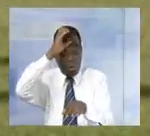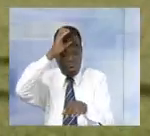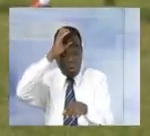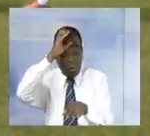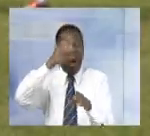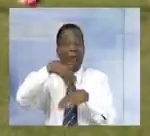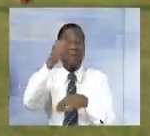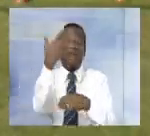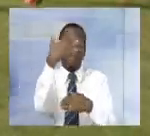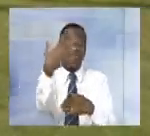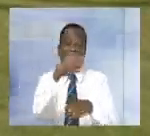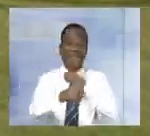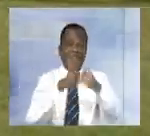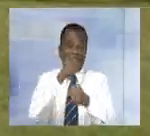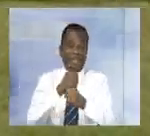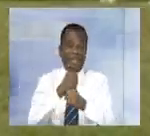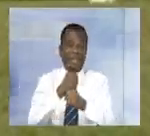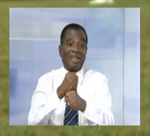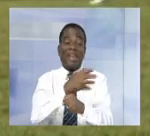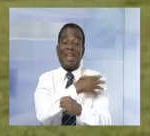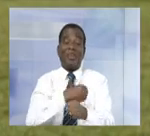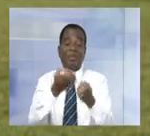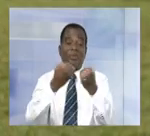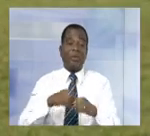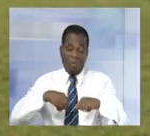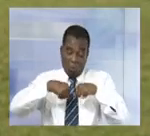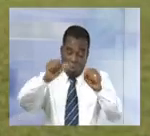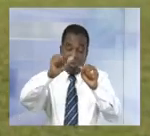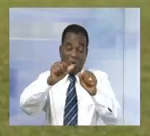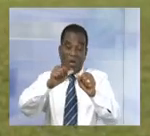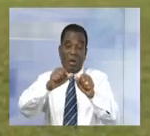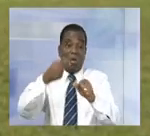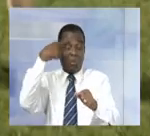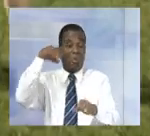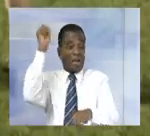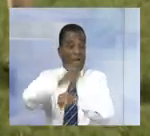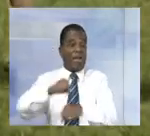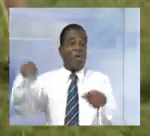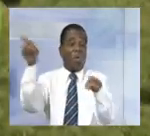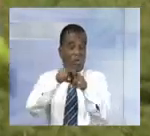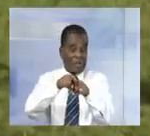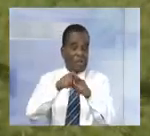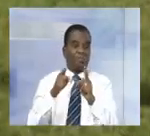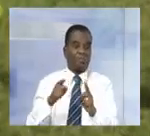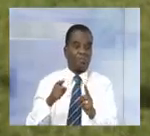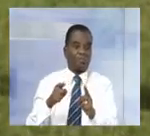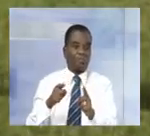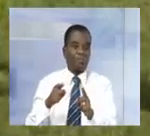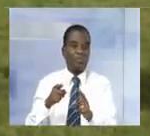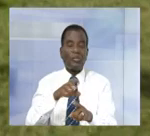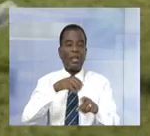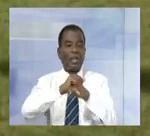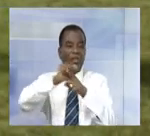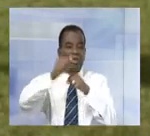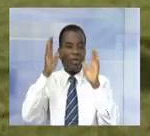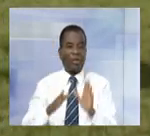Nations après 15 ans d'absence, compte bien en profiter pour tirer son épingle du jeu en s'appuyant sur la science du français Claude Leroy, qui va